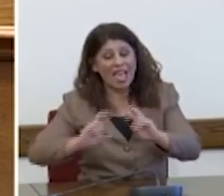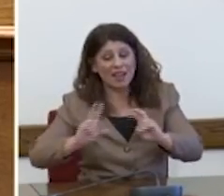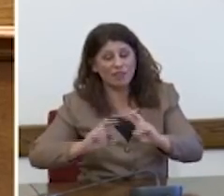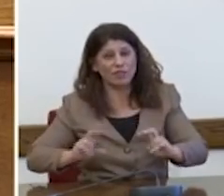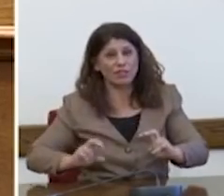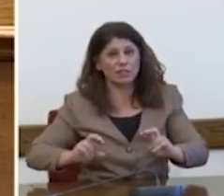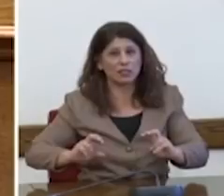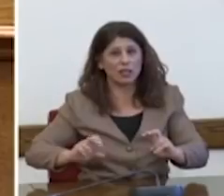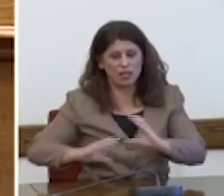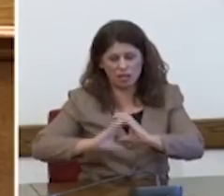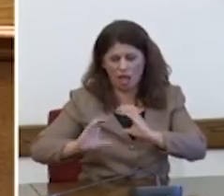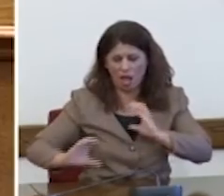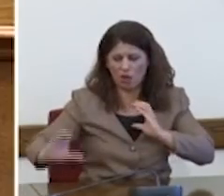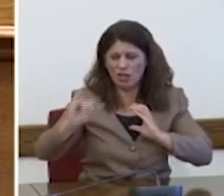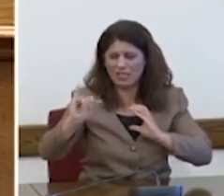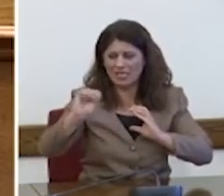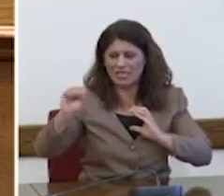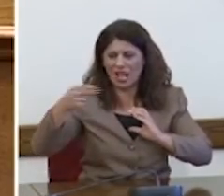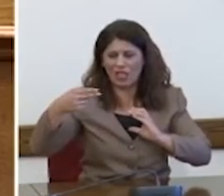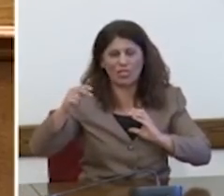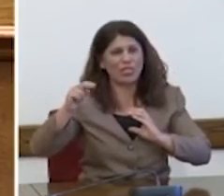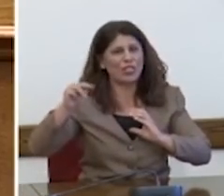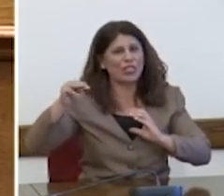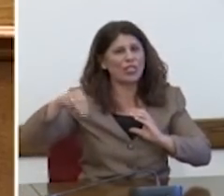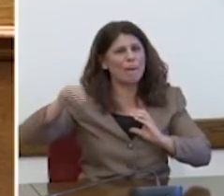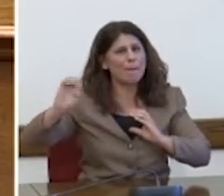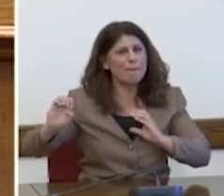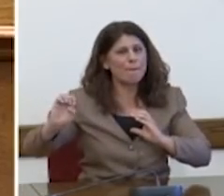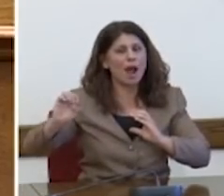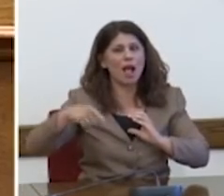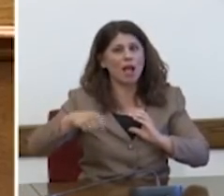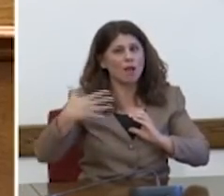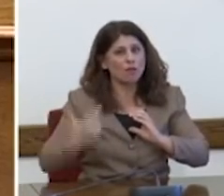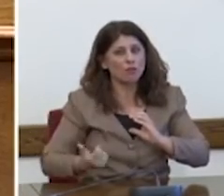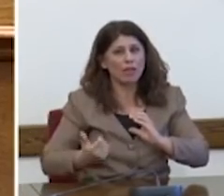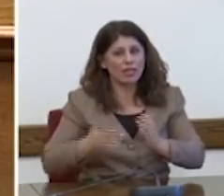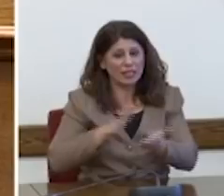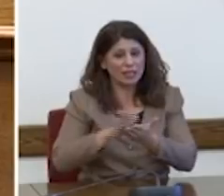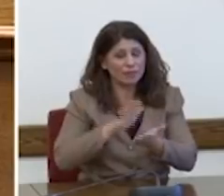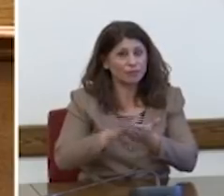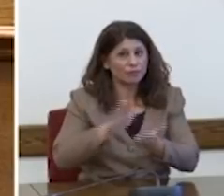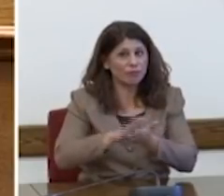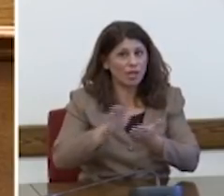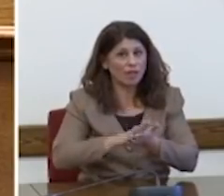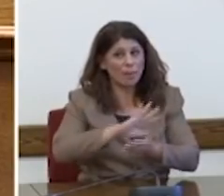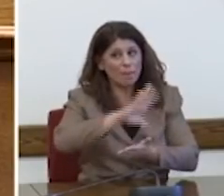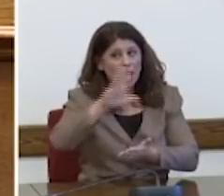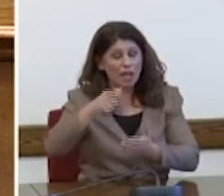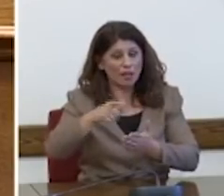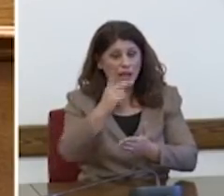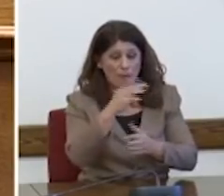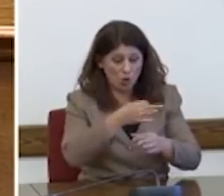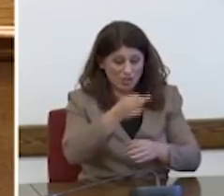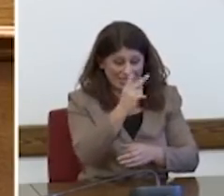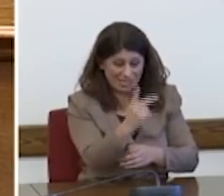Med, που έχει εκδοθεί Ναύτεξ για έρευνες από το Καστελόριζο μέχρι την Κυπριακή ΑΟΣ?